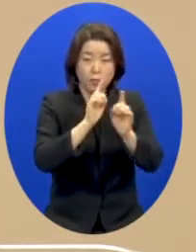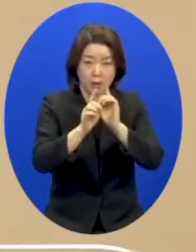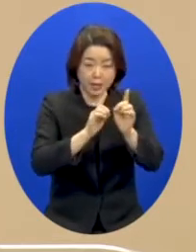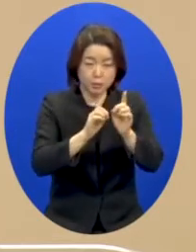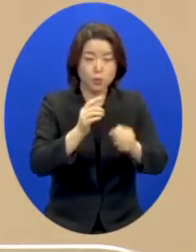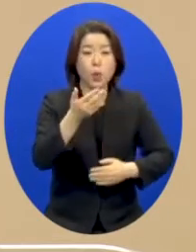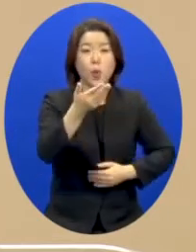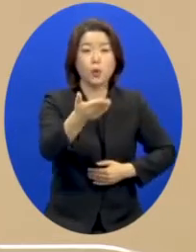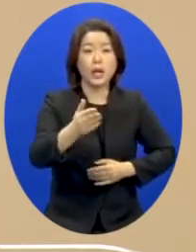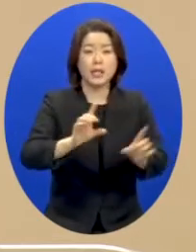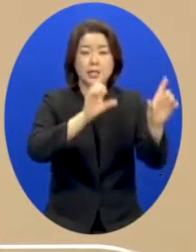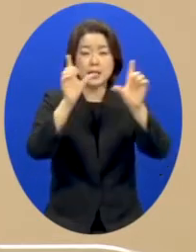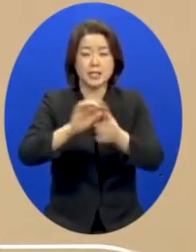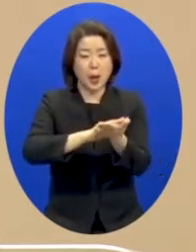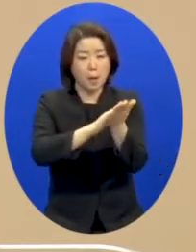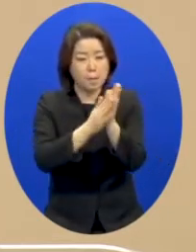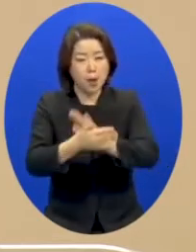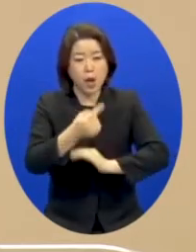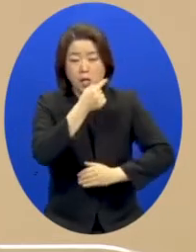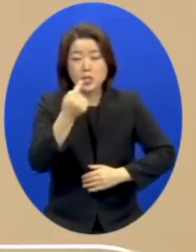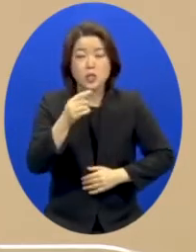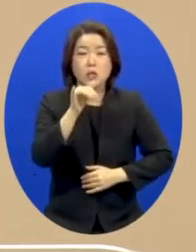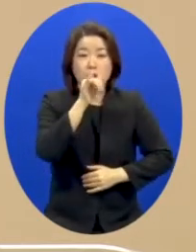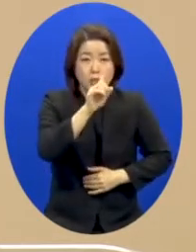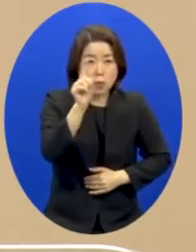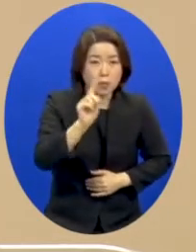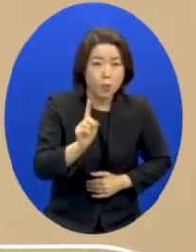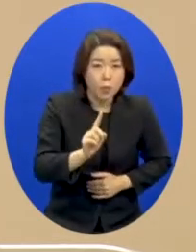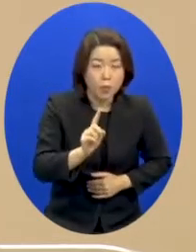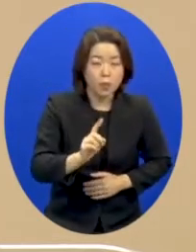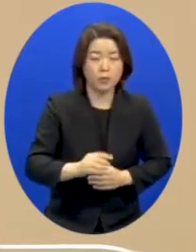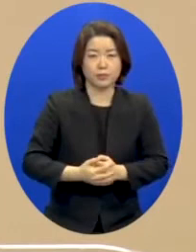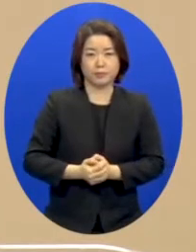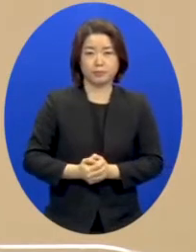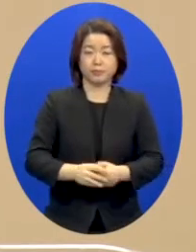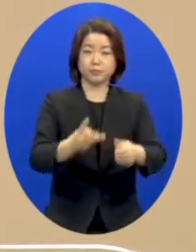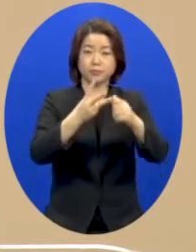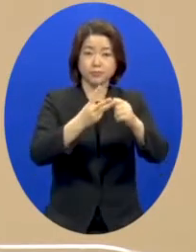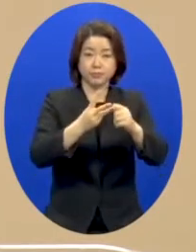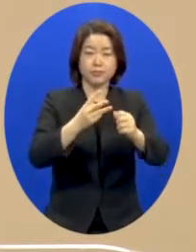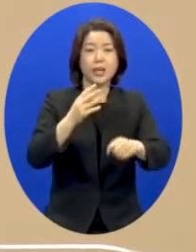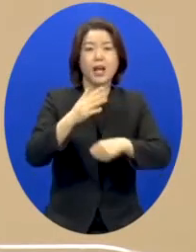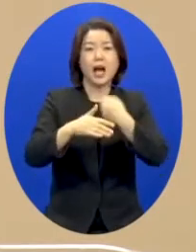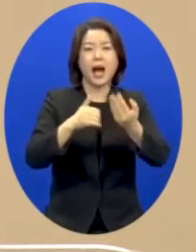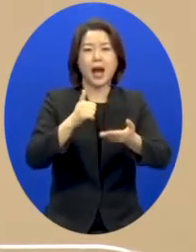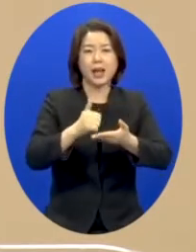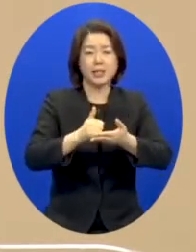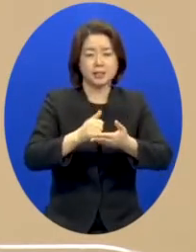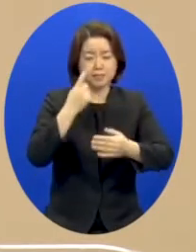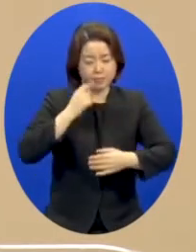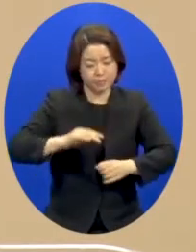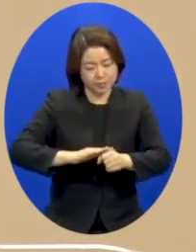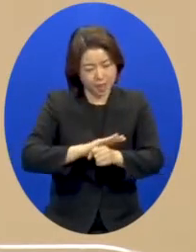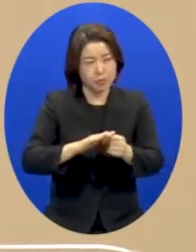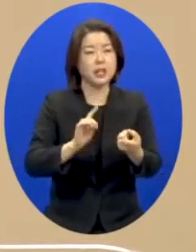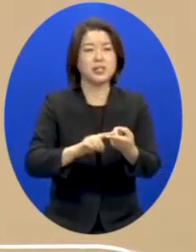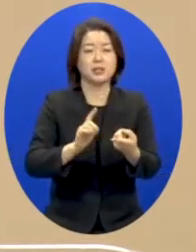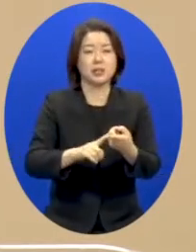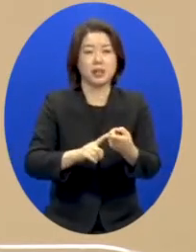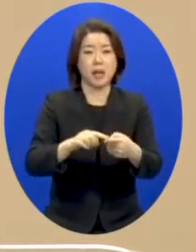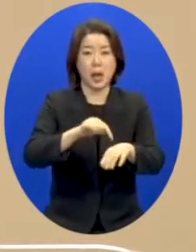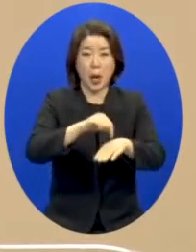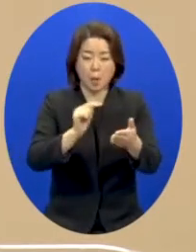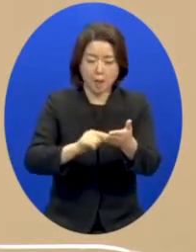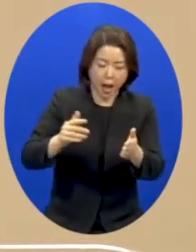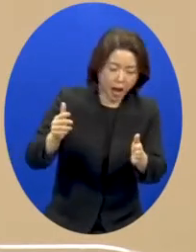삶이 변화되었다는 증거가 있는가? 세 번째는 하나님의 자비하심에 대한